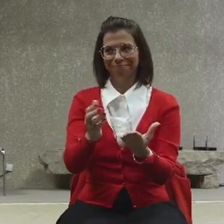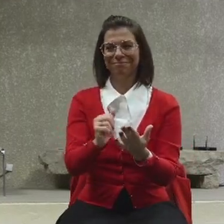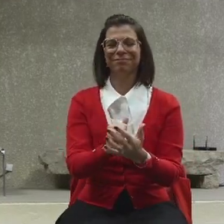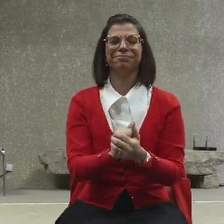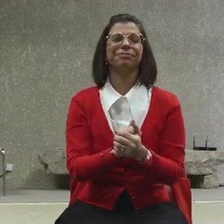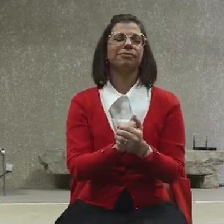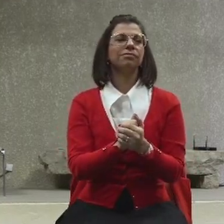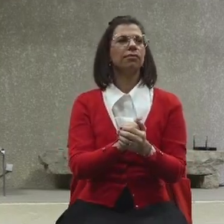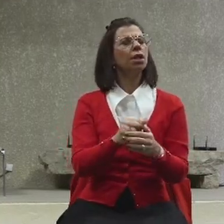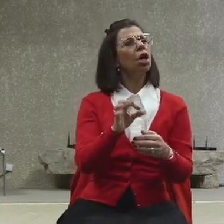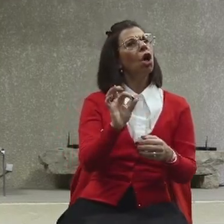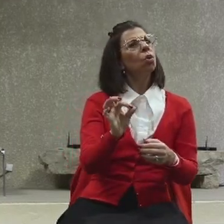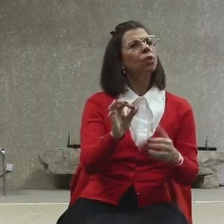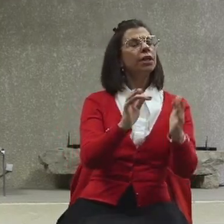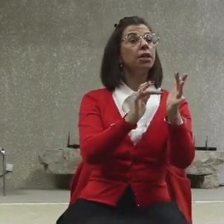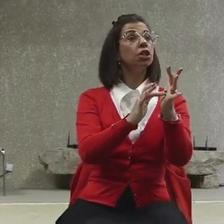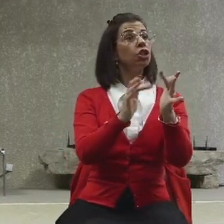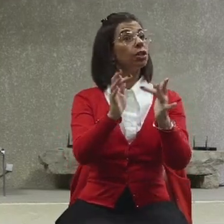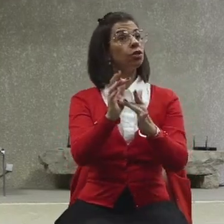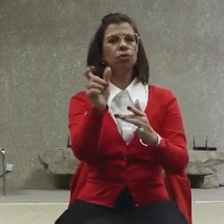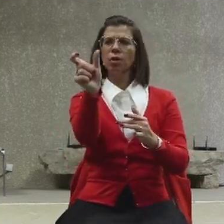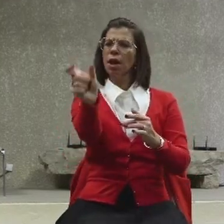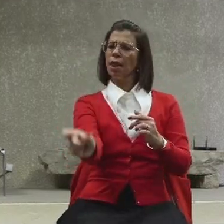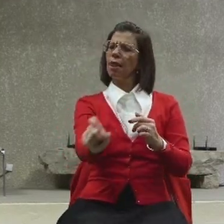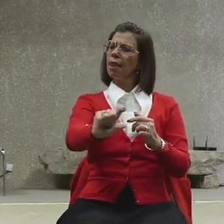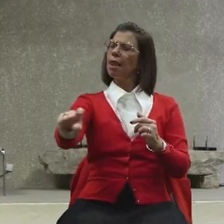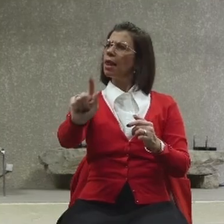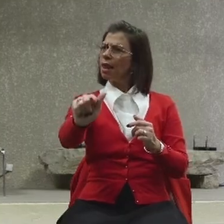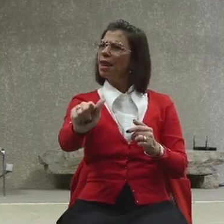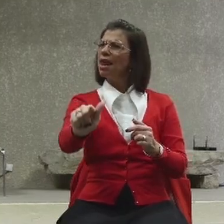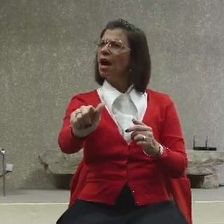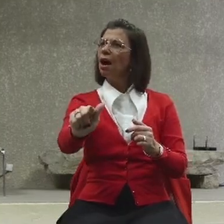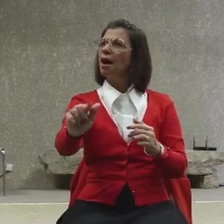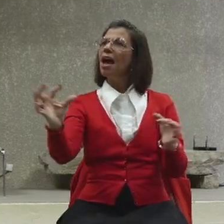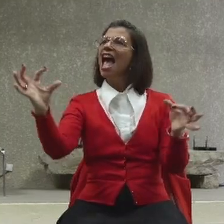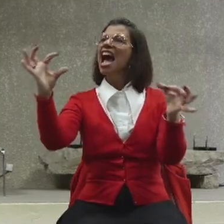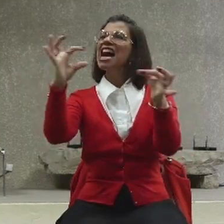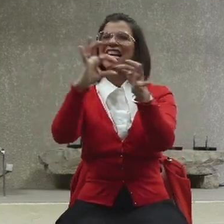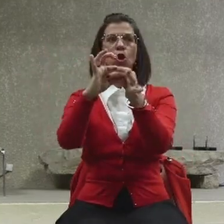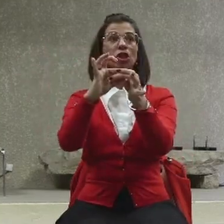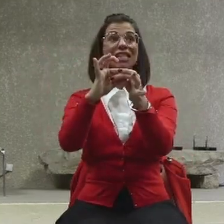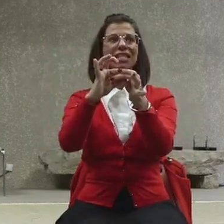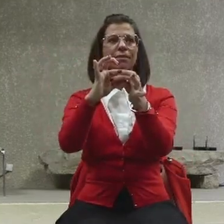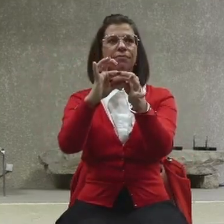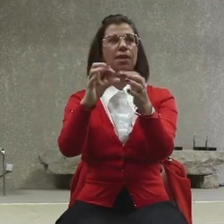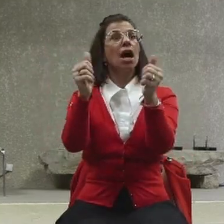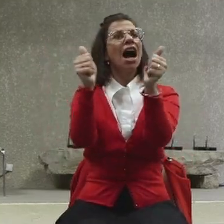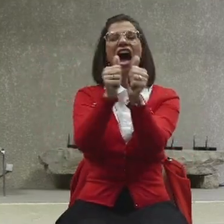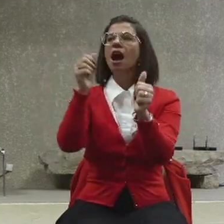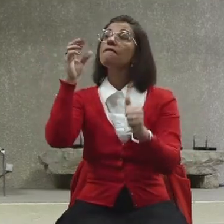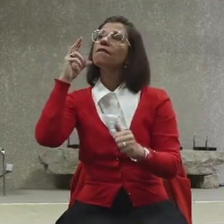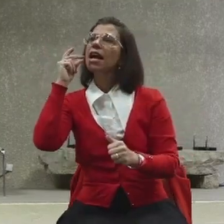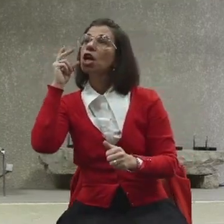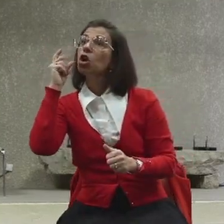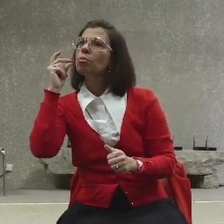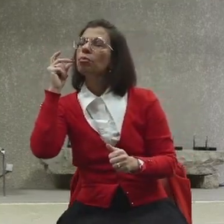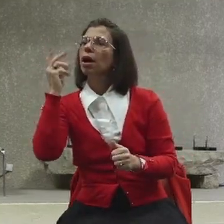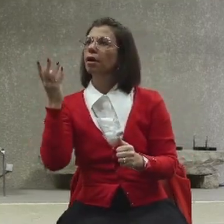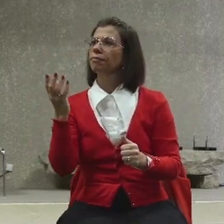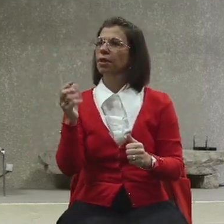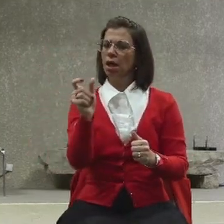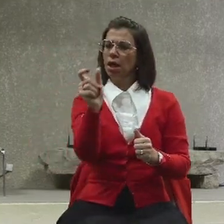les choses principales, comme quoi en Jésus-Christ et à la croix du Calvaire, le